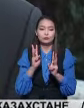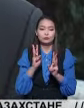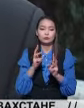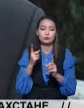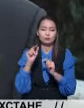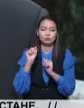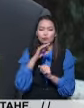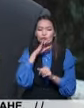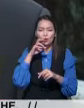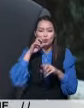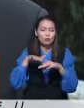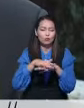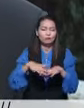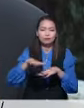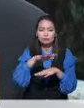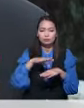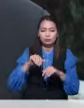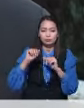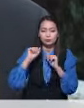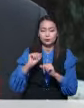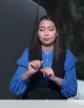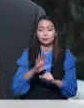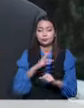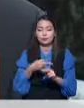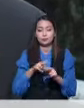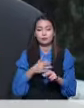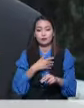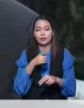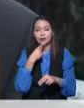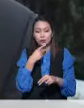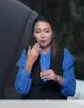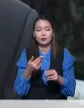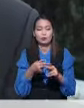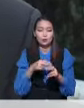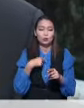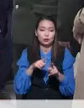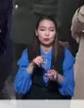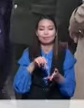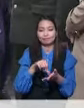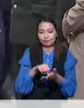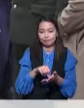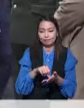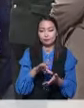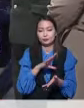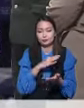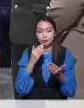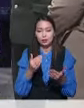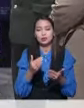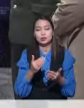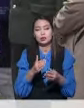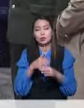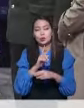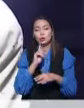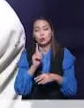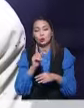из стран Европы, которые ныне говорят, что они тоже участвовали в этом деле. В ходе мероприятия представители делегации и